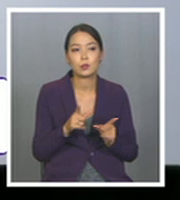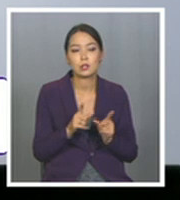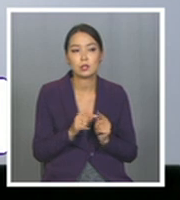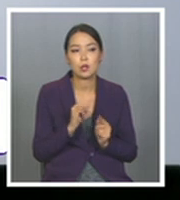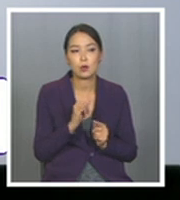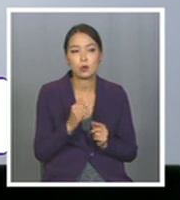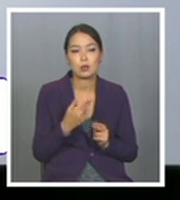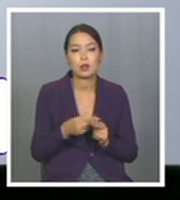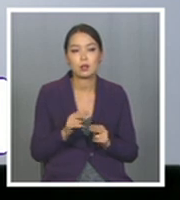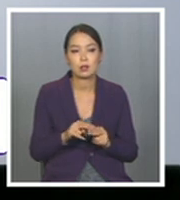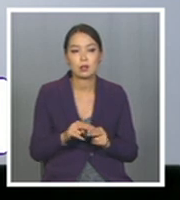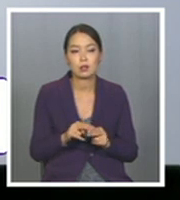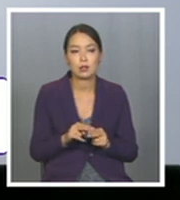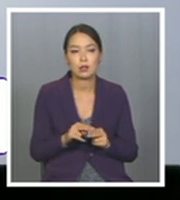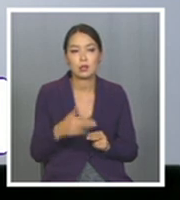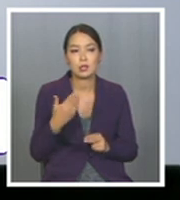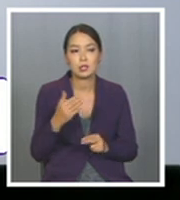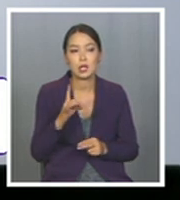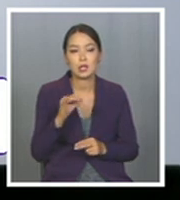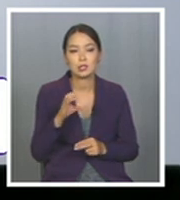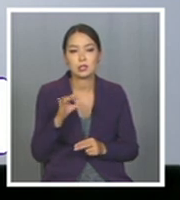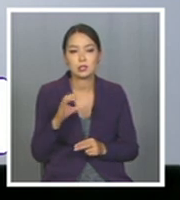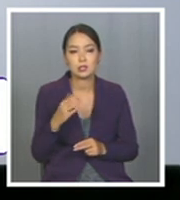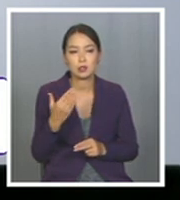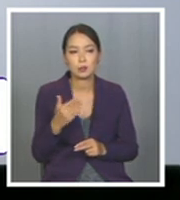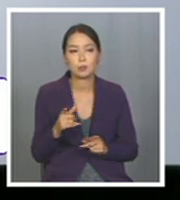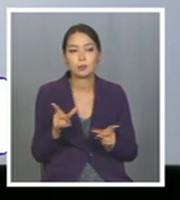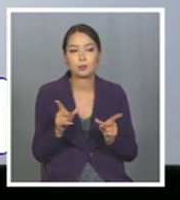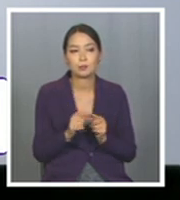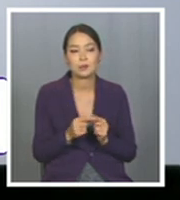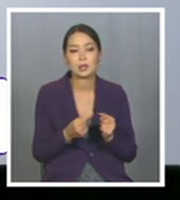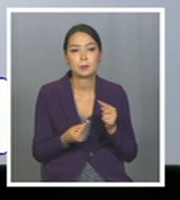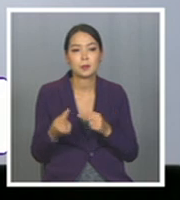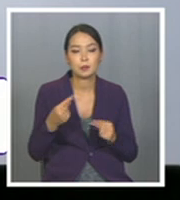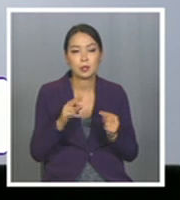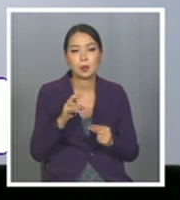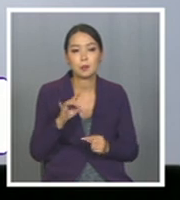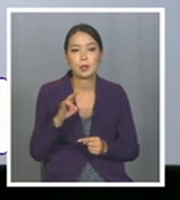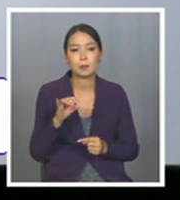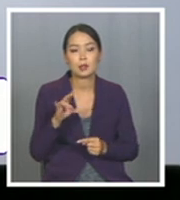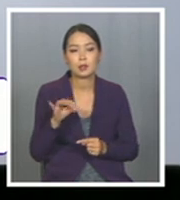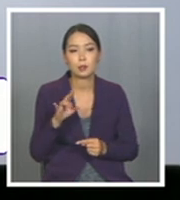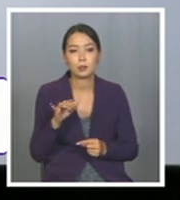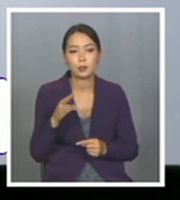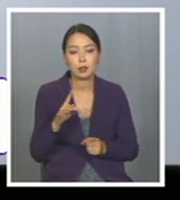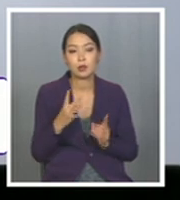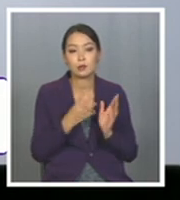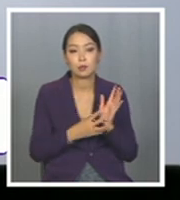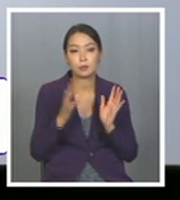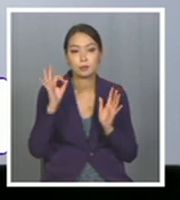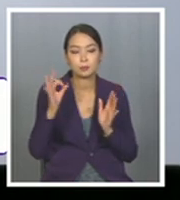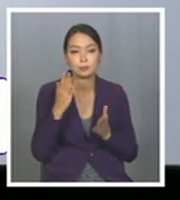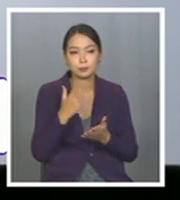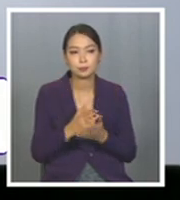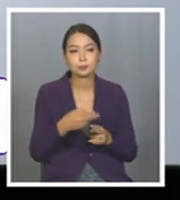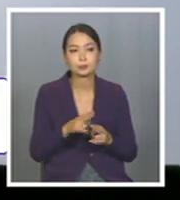мынау резисторға түсетін кернеуден бір-біріне перпендикуляр болып тұр, яғни 90 градус жасап тұр. Ал бұл жағдайда біз